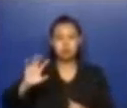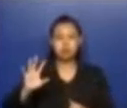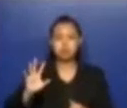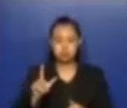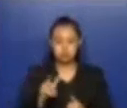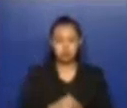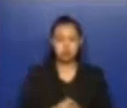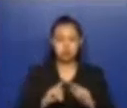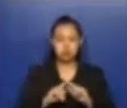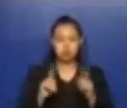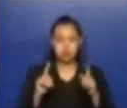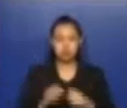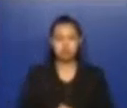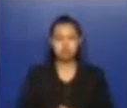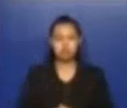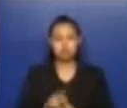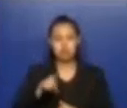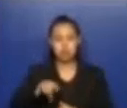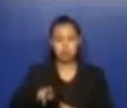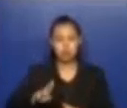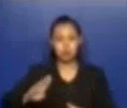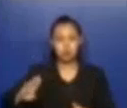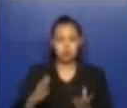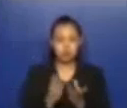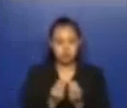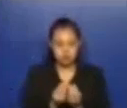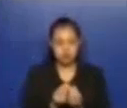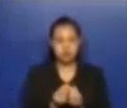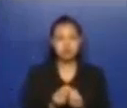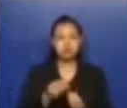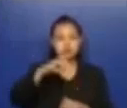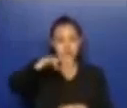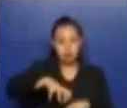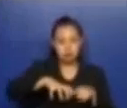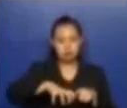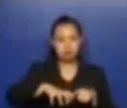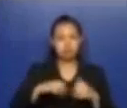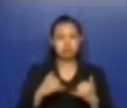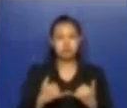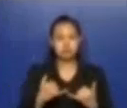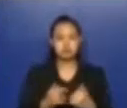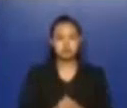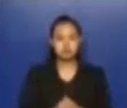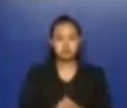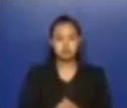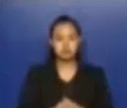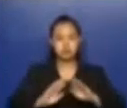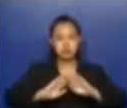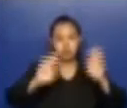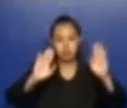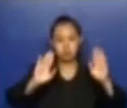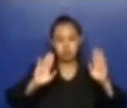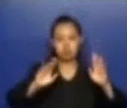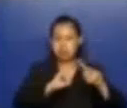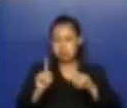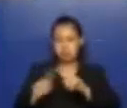ต่ปรากฏว่าพระราชบัญญัติภาษีที่ดินและสิ่งปลูกสร้างฉบับนี้มีข้อยกเว้นมากม